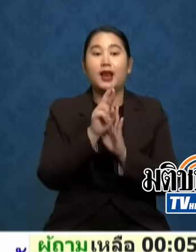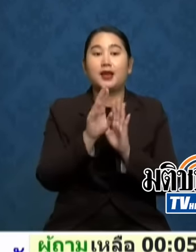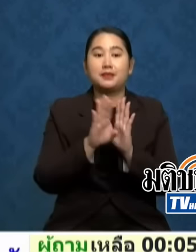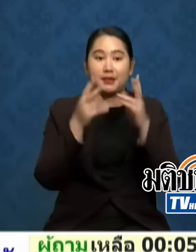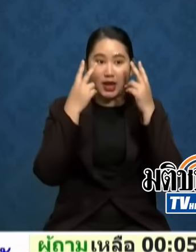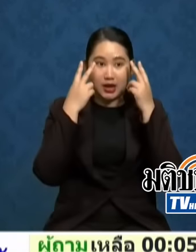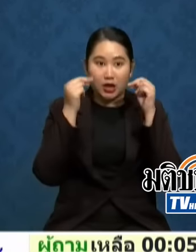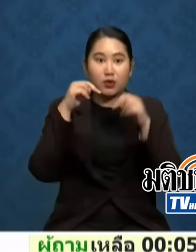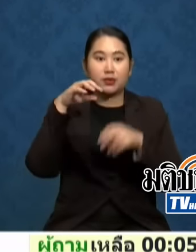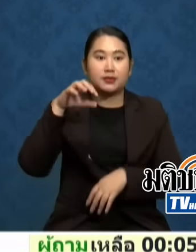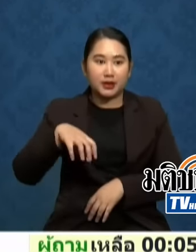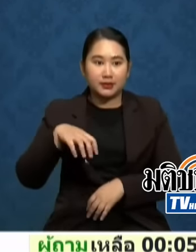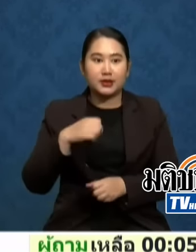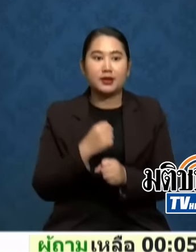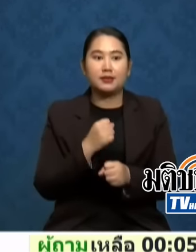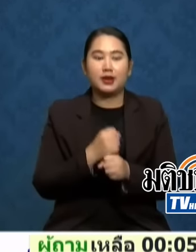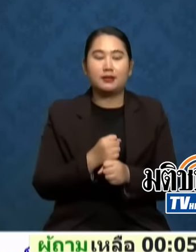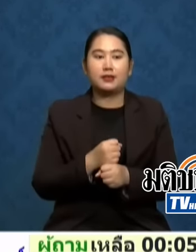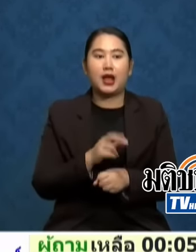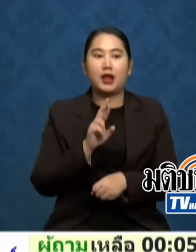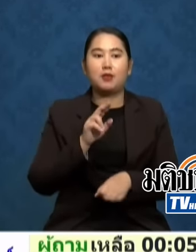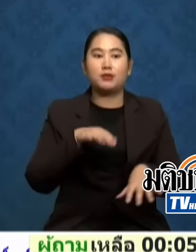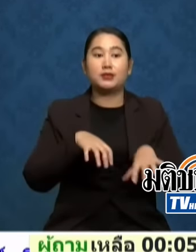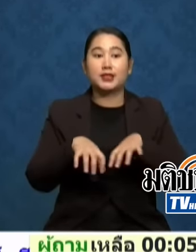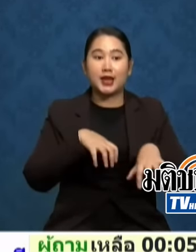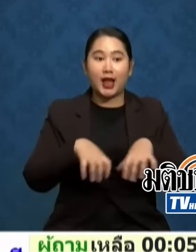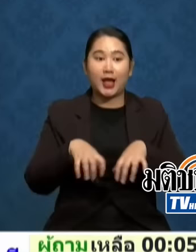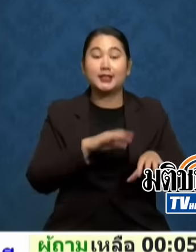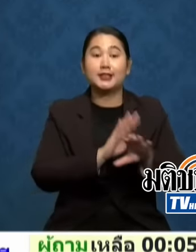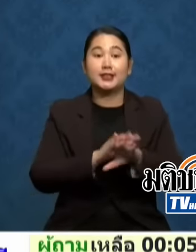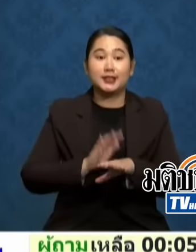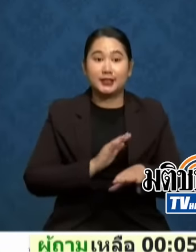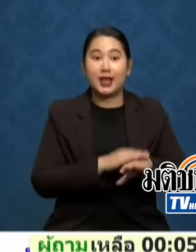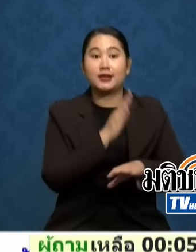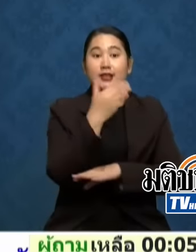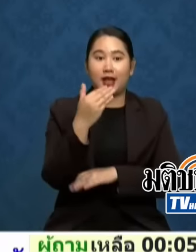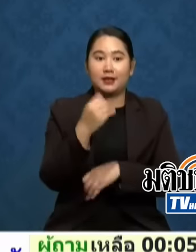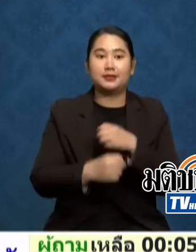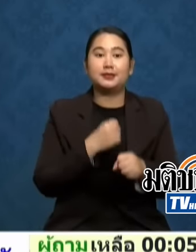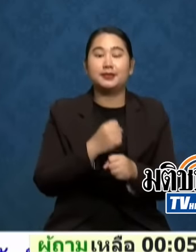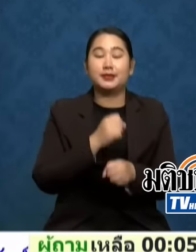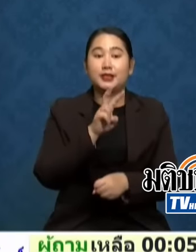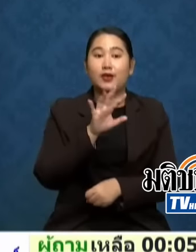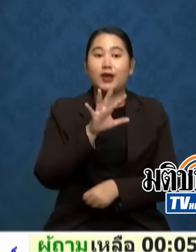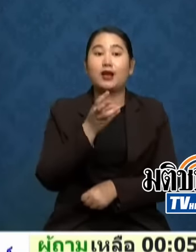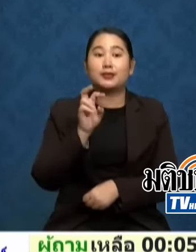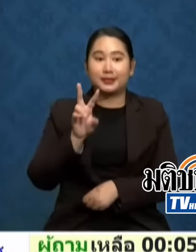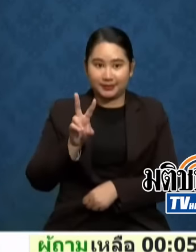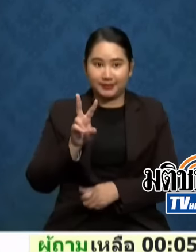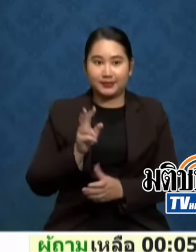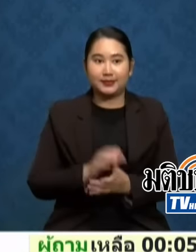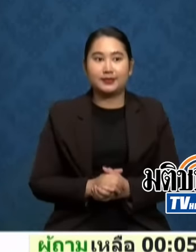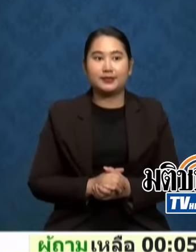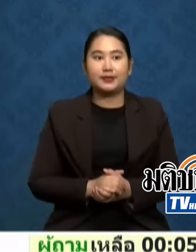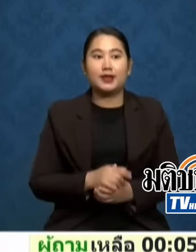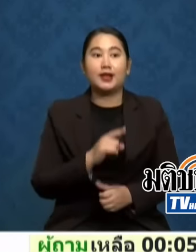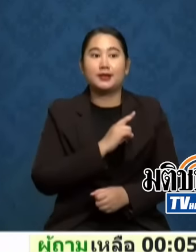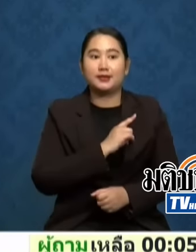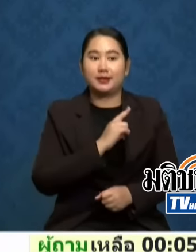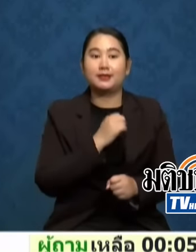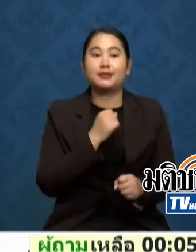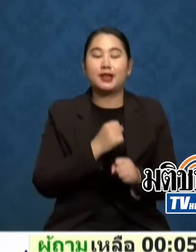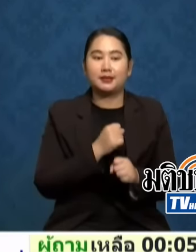ว่าด้วยการบริหารระบบการเตือนภัยพิบัติแห่งชาติ2562เป็นภารกิจ